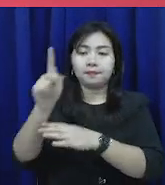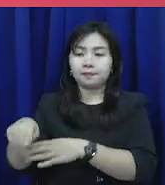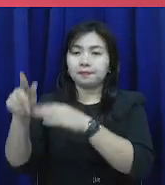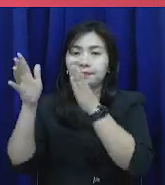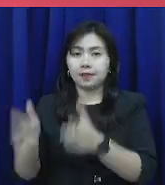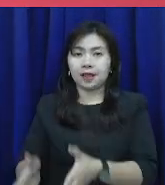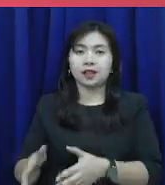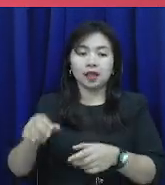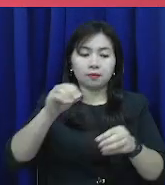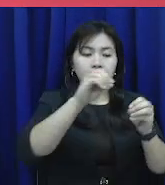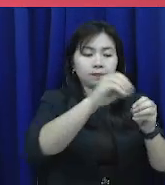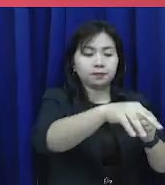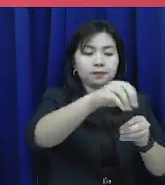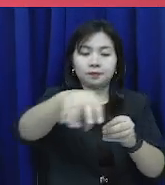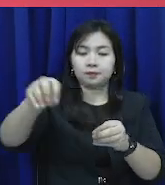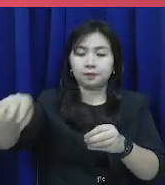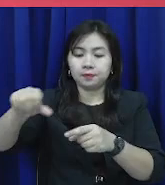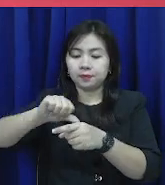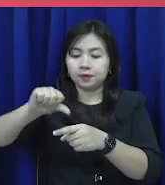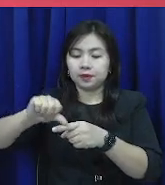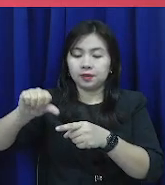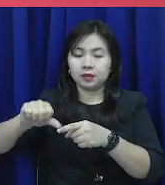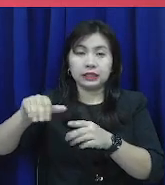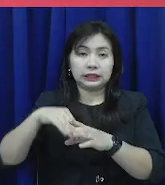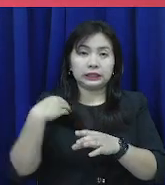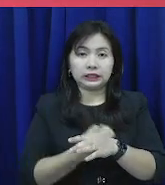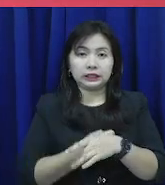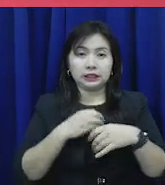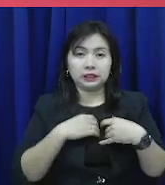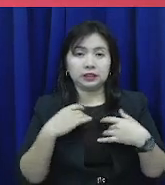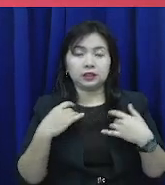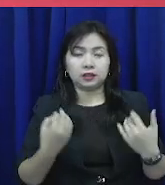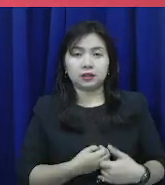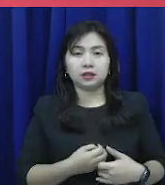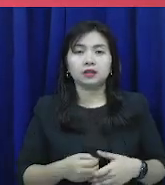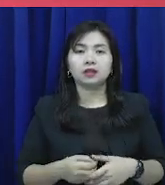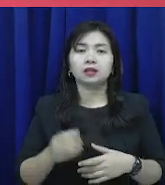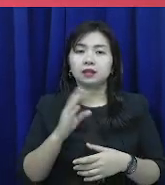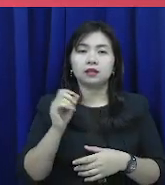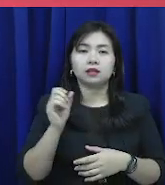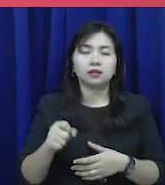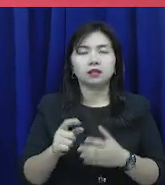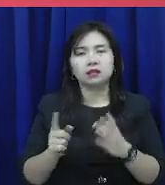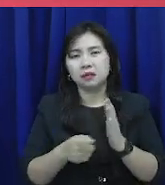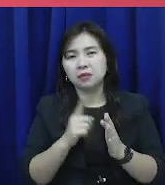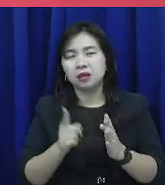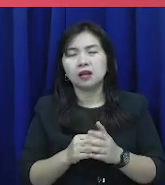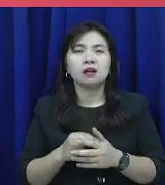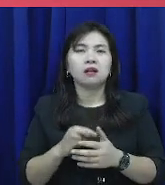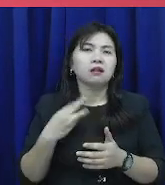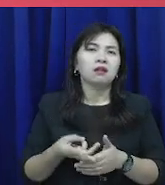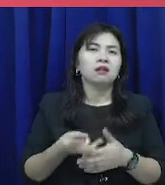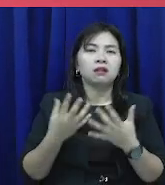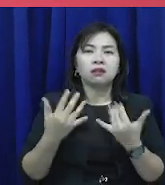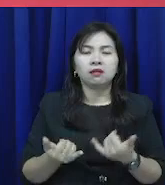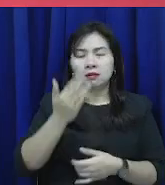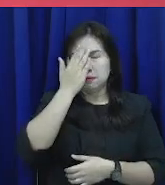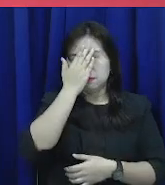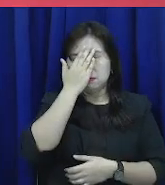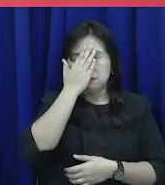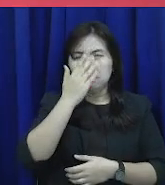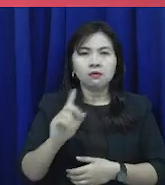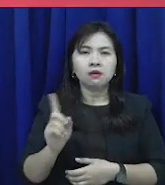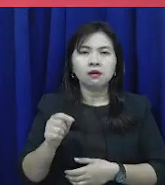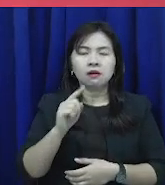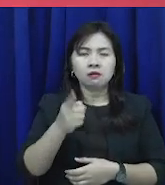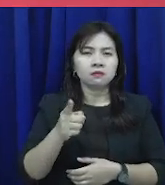ng seed sa atin mga kapatid minsan ang nakakalungkot na hindi natin mamamalayan akala lang natin Sabi ko nga po sa inyo at